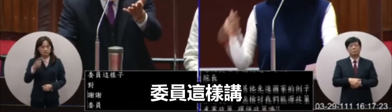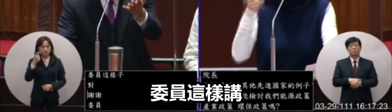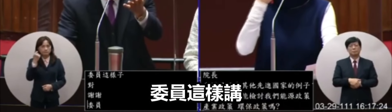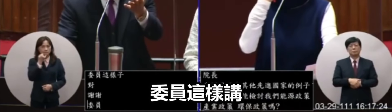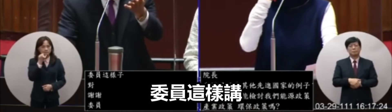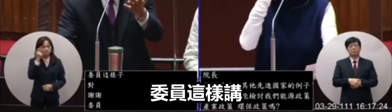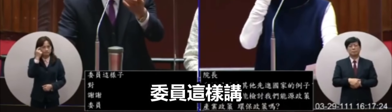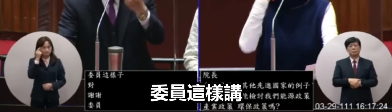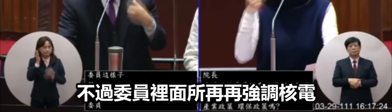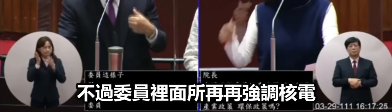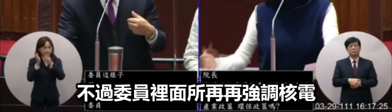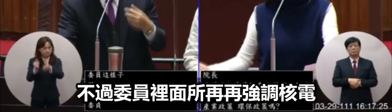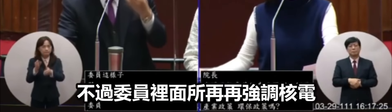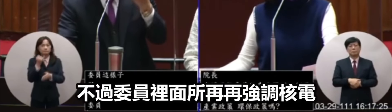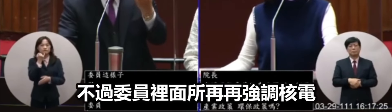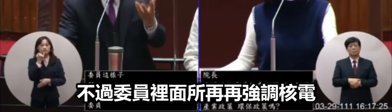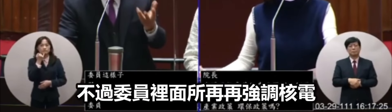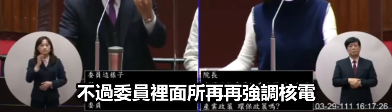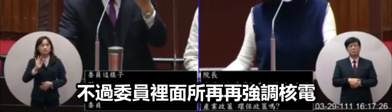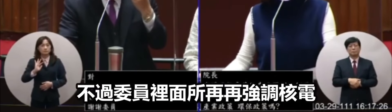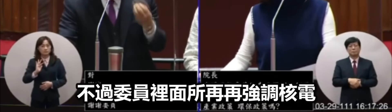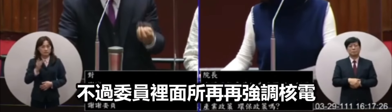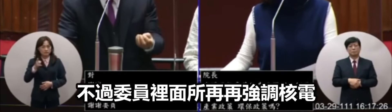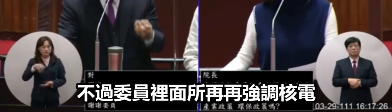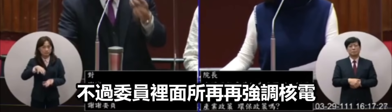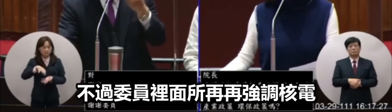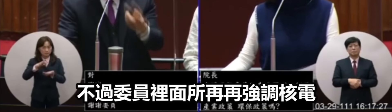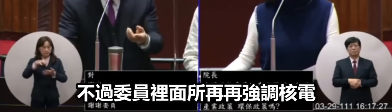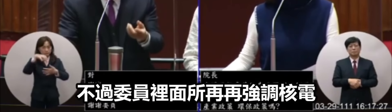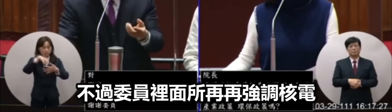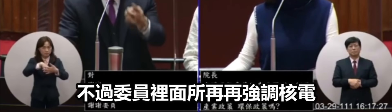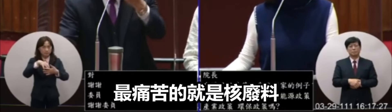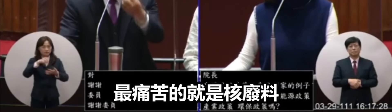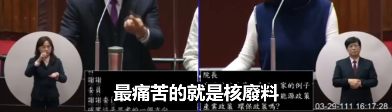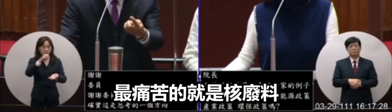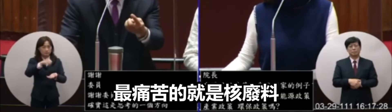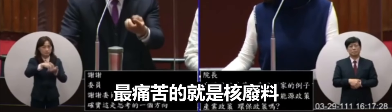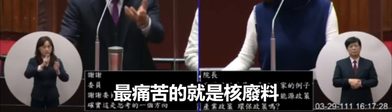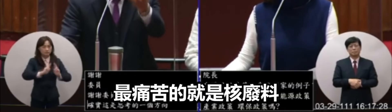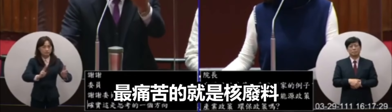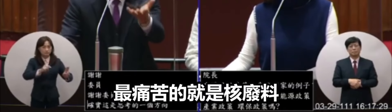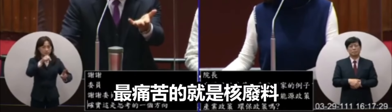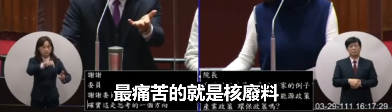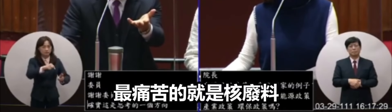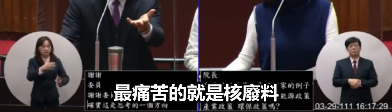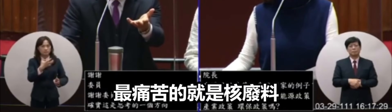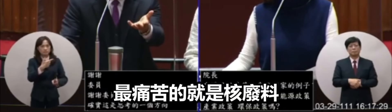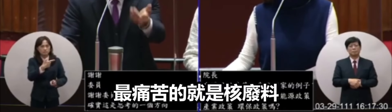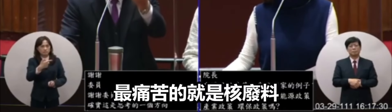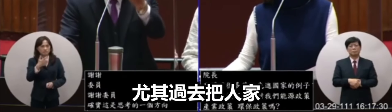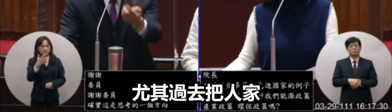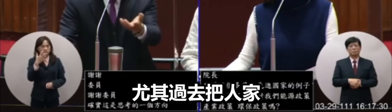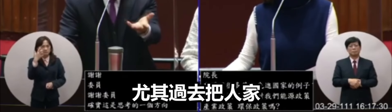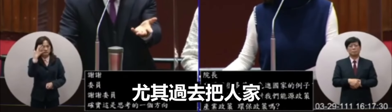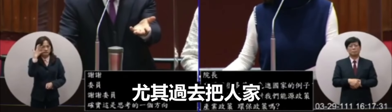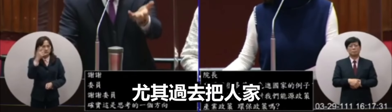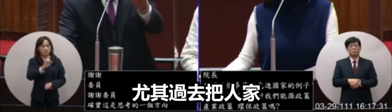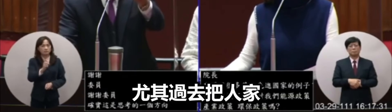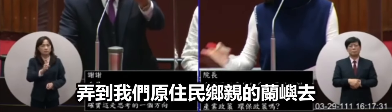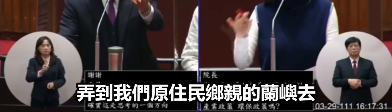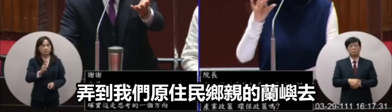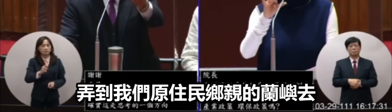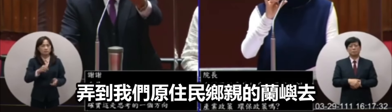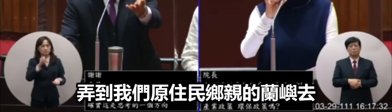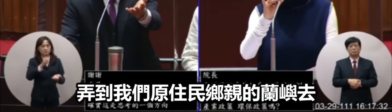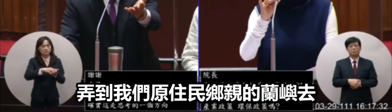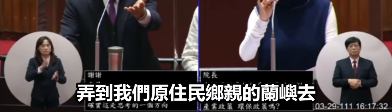方向，委员这样讲。不过委员里面所再强调核电最痛苦的就是那个核废料，尤其过去把